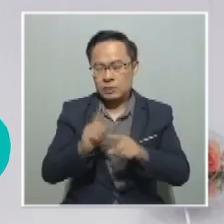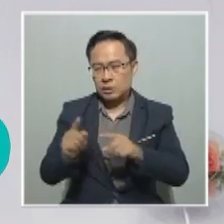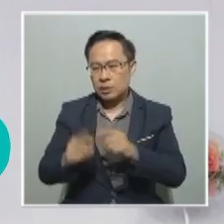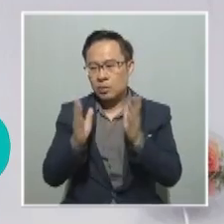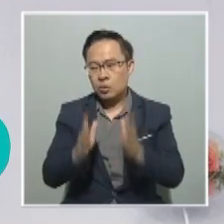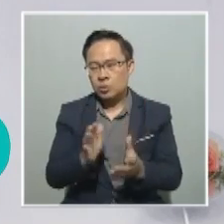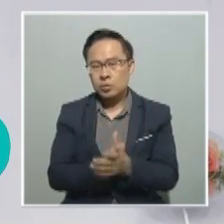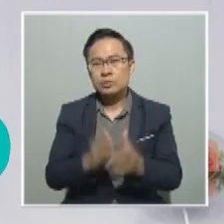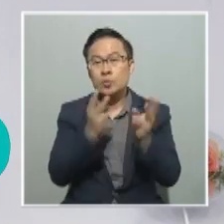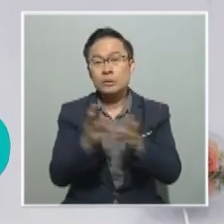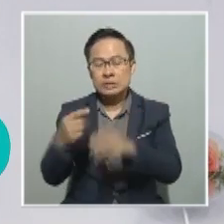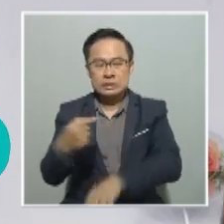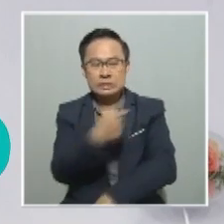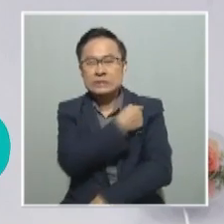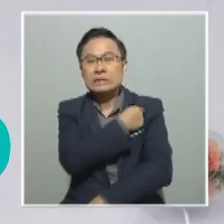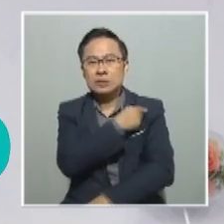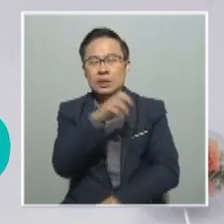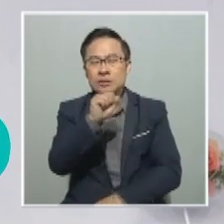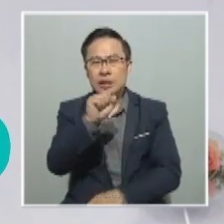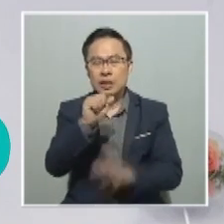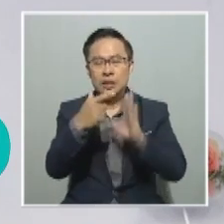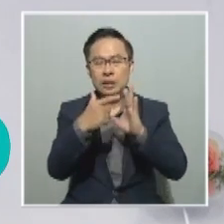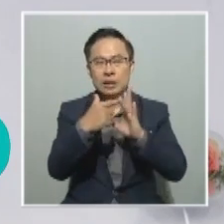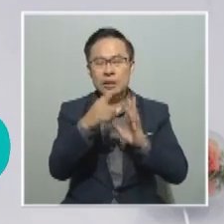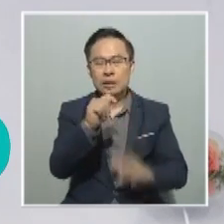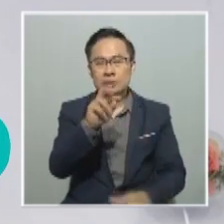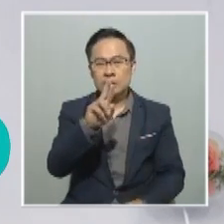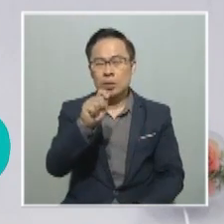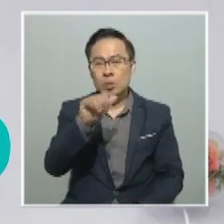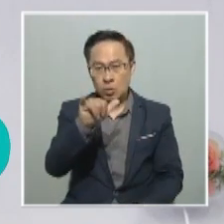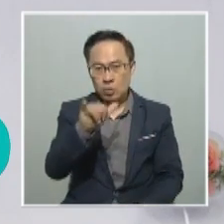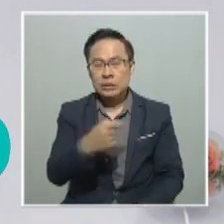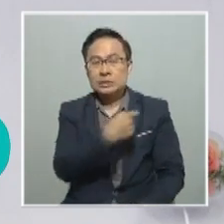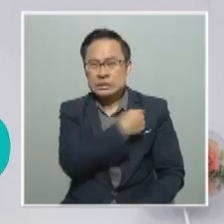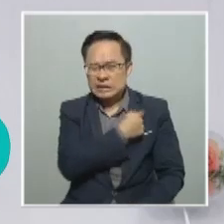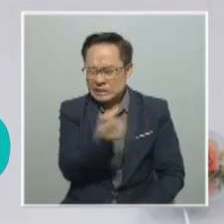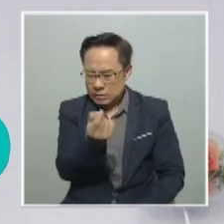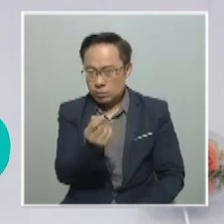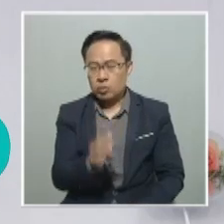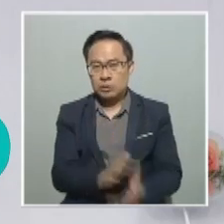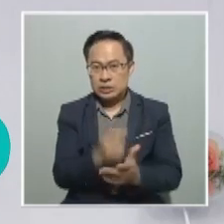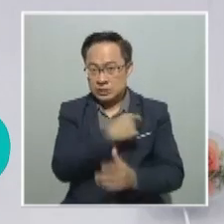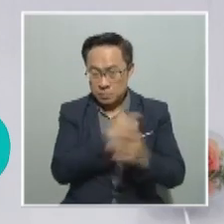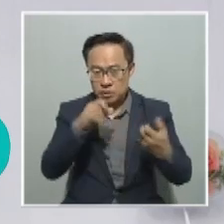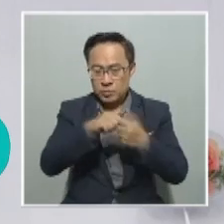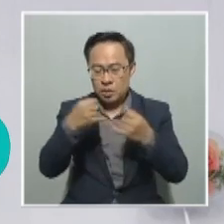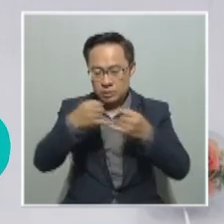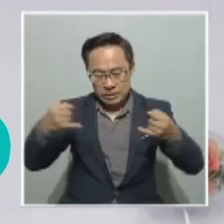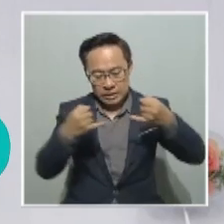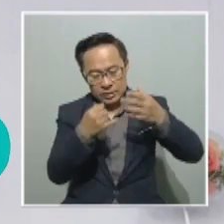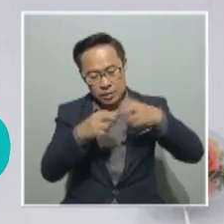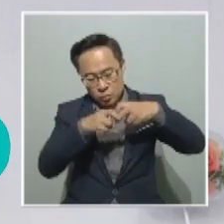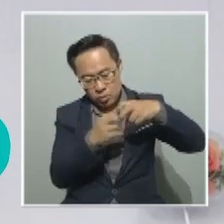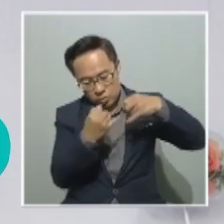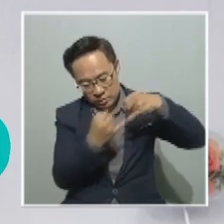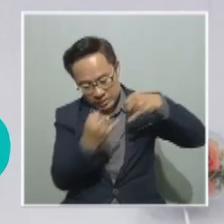เนี่ยเขาจะฉีดสเตียรอยด์เข้าไป ให้ความเจ็บมันลด ให้ลดอาการเจ็บแต่สเตียรอยด์อย่าฉีดบ่อยฉีดบ่อยๆทำให้เส้นเอ็น4เส้นที่เรามีอยู่แล้ว